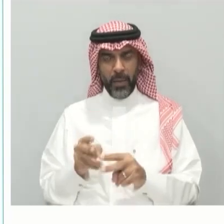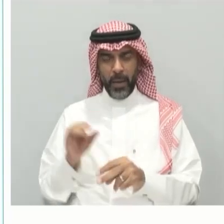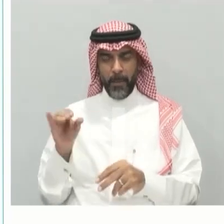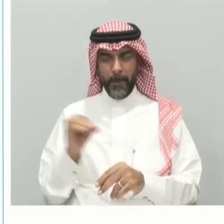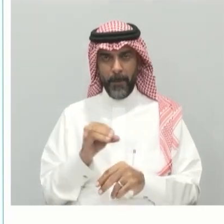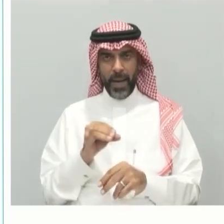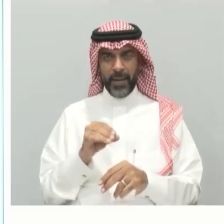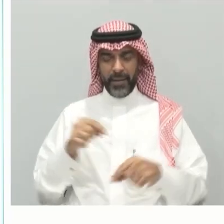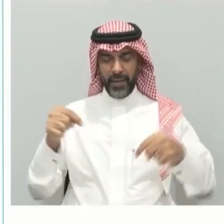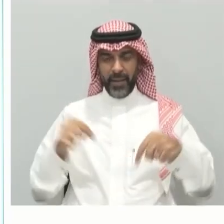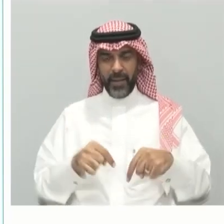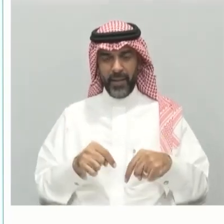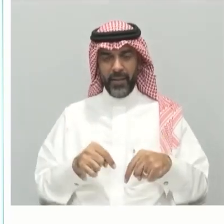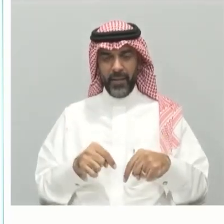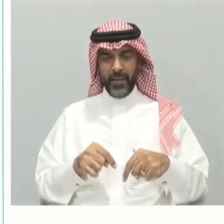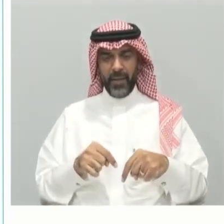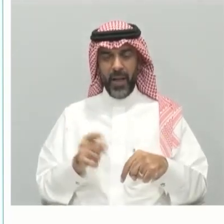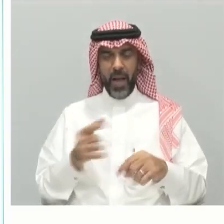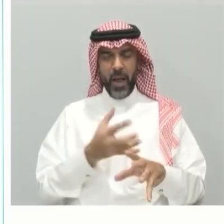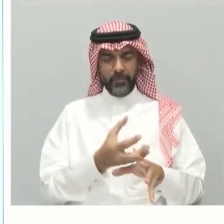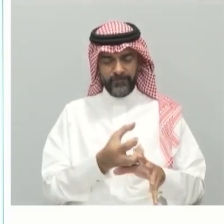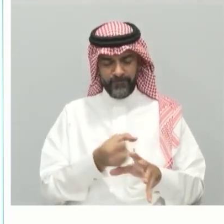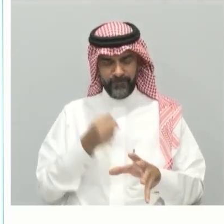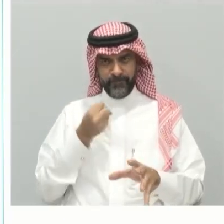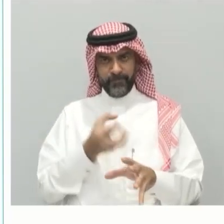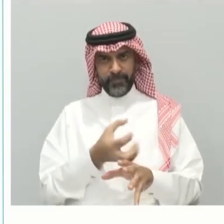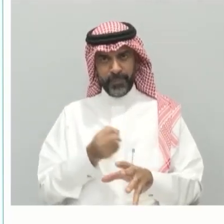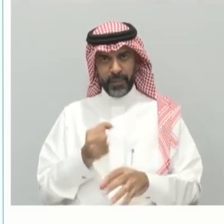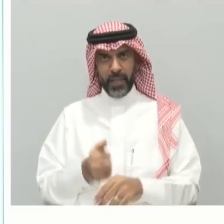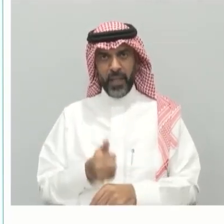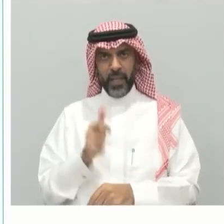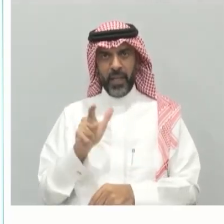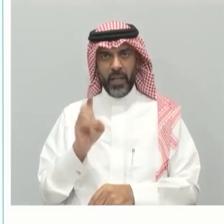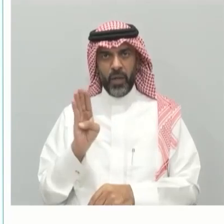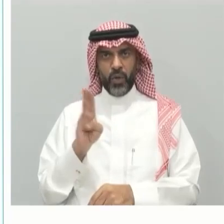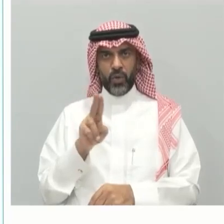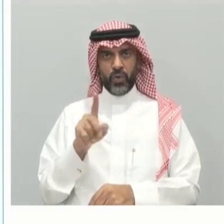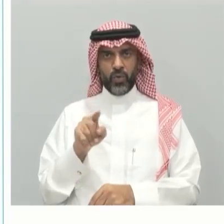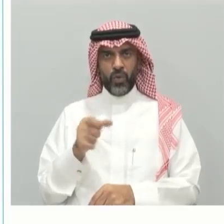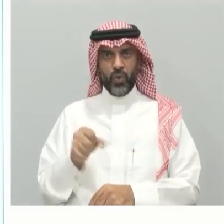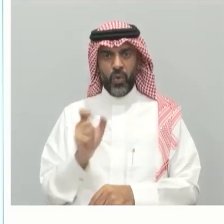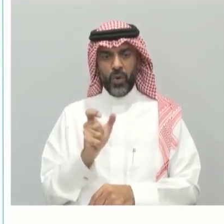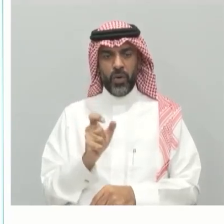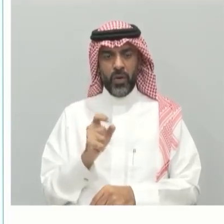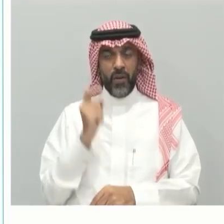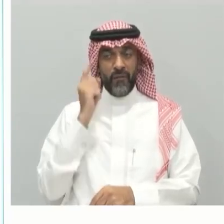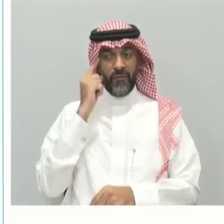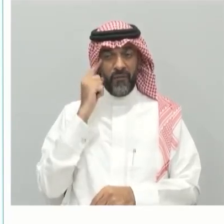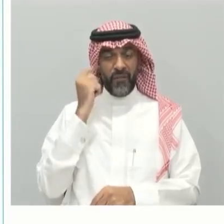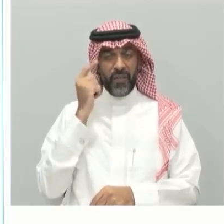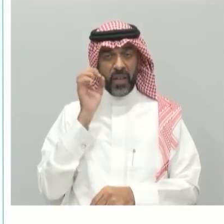الاقطاب على اكتساب الكترونات الفكره كلها اللي موجوده عندي هنا اساسها ماذا يا